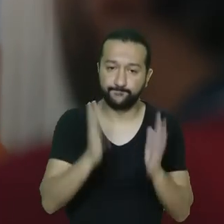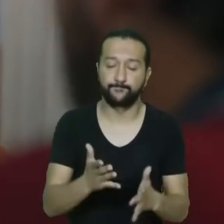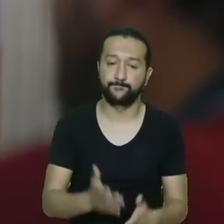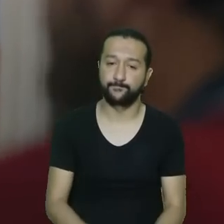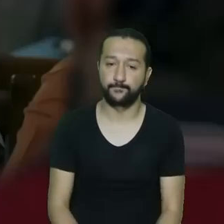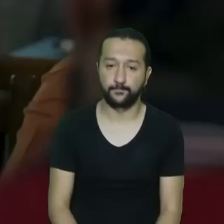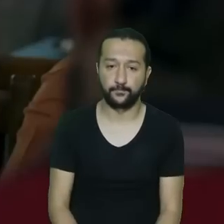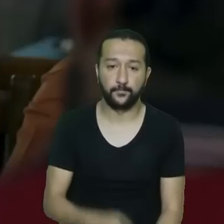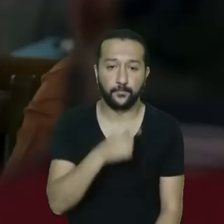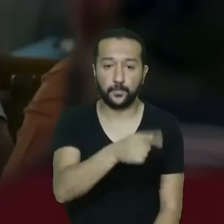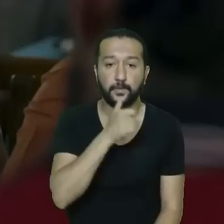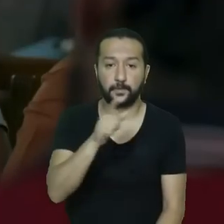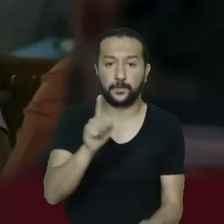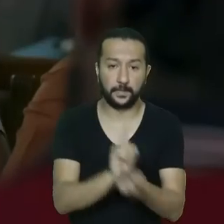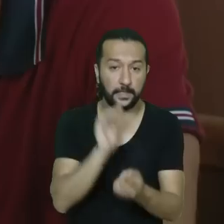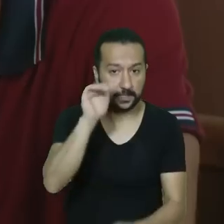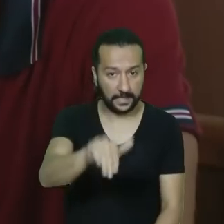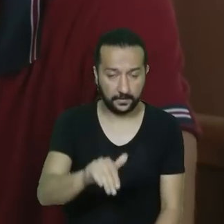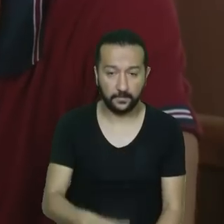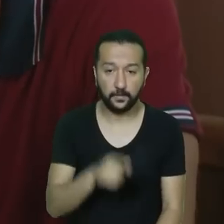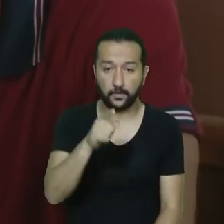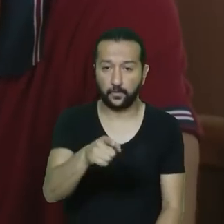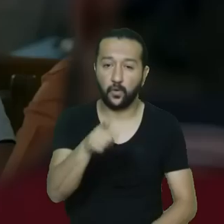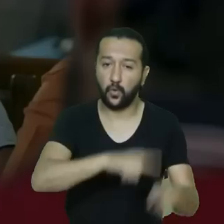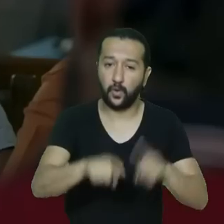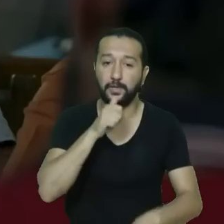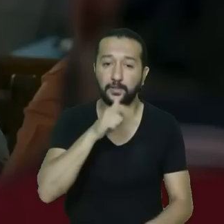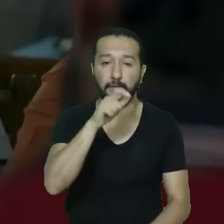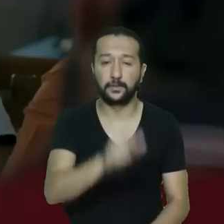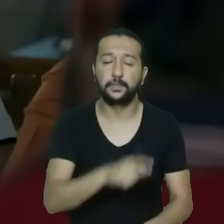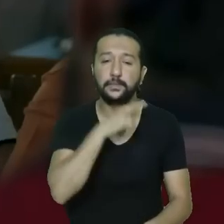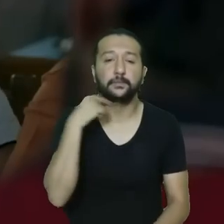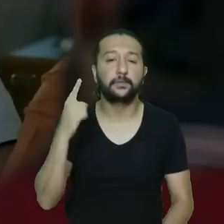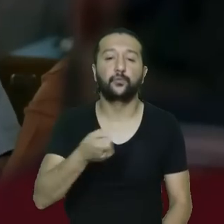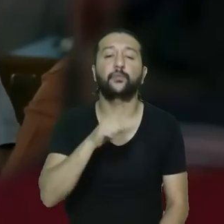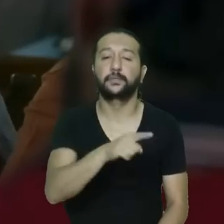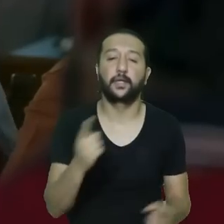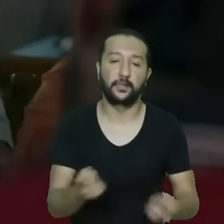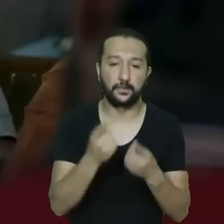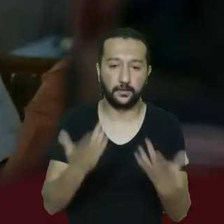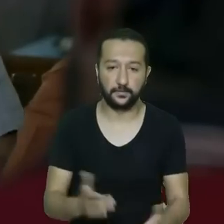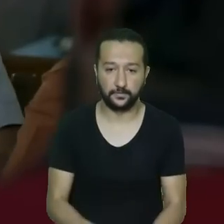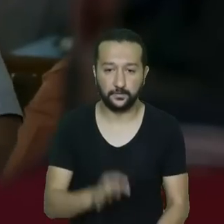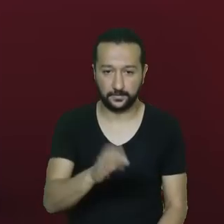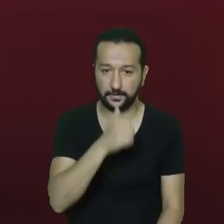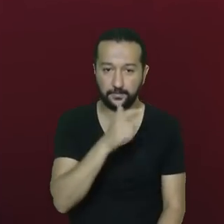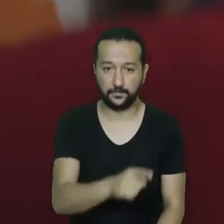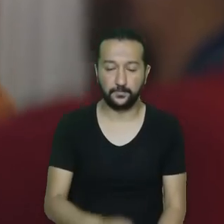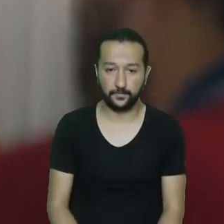tüy diken be. Ya bu adam sana gelmedi mi İsmail? Oyalasın adamı, sittin seni altınla yerini bulamaz ya hem bu